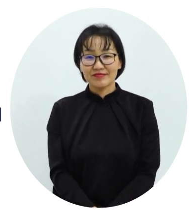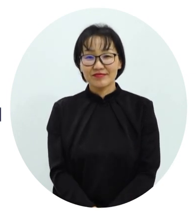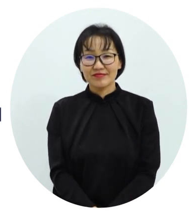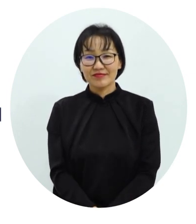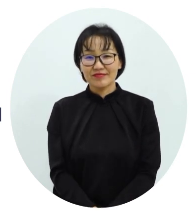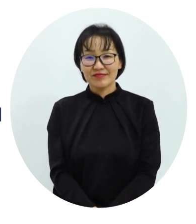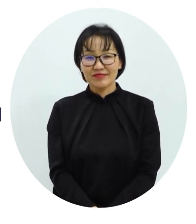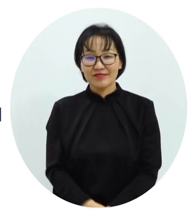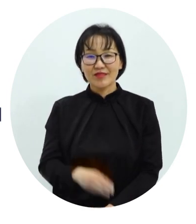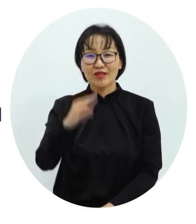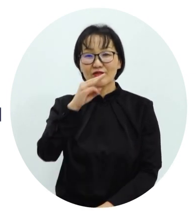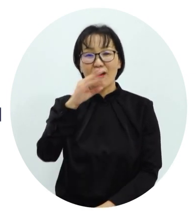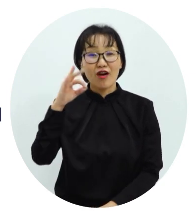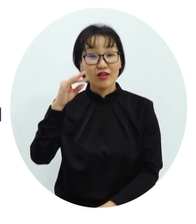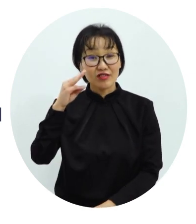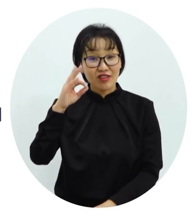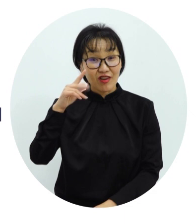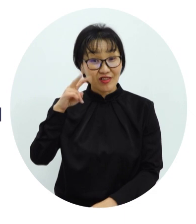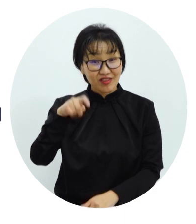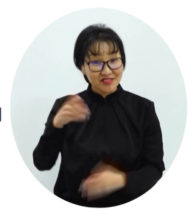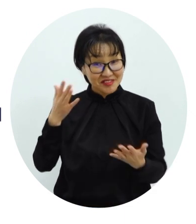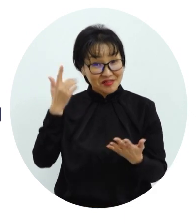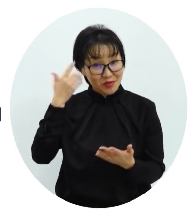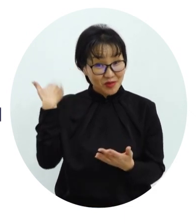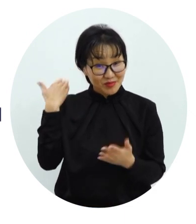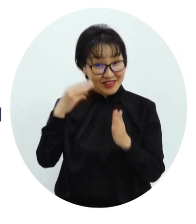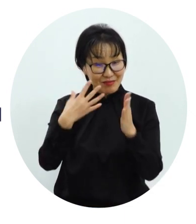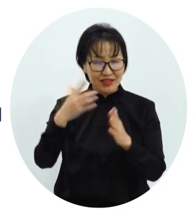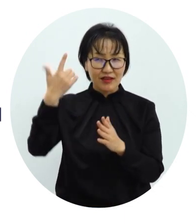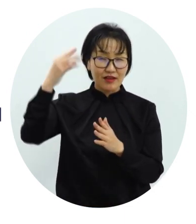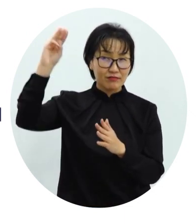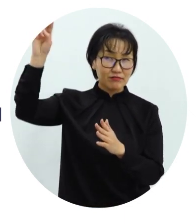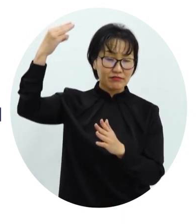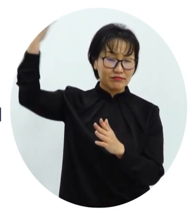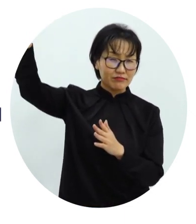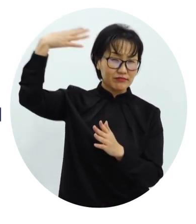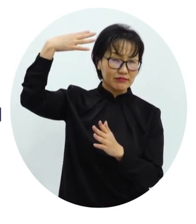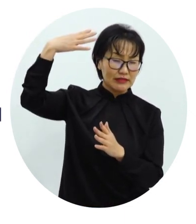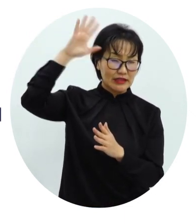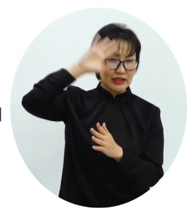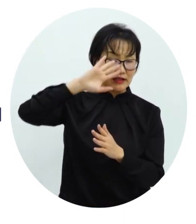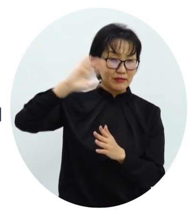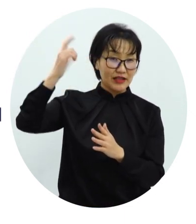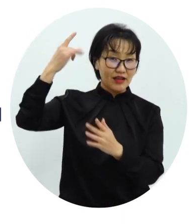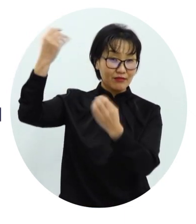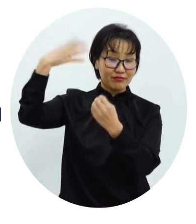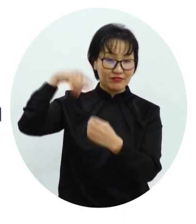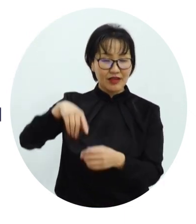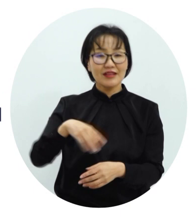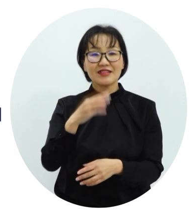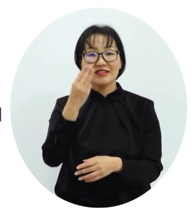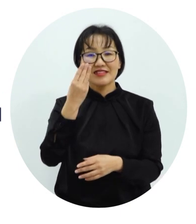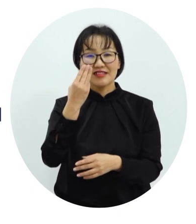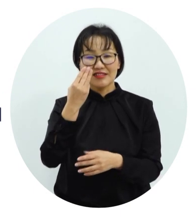Тоортоглох сайхан. За тоортоглох гэдэг үгийг бид дөрвөн үгээр тайлбарласан. Шар шуурга хаялах